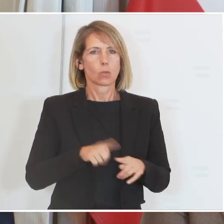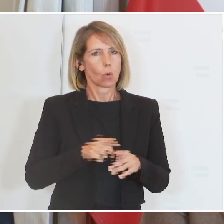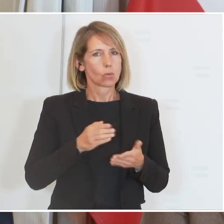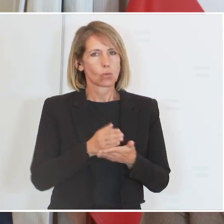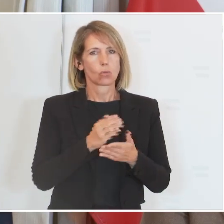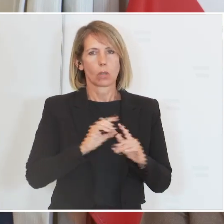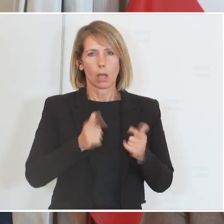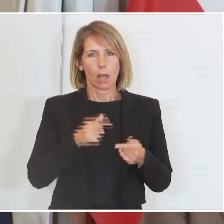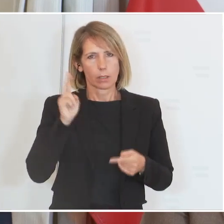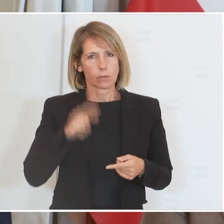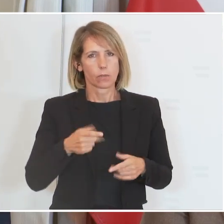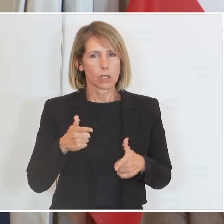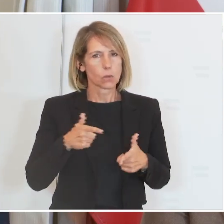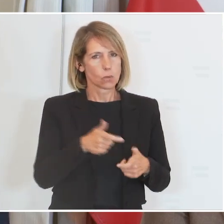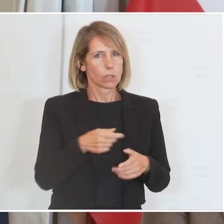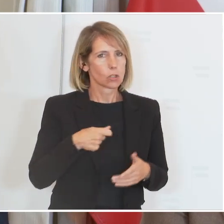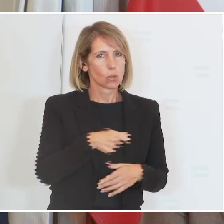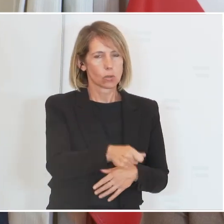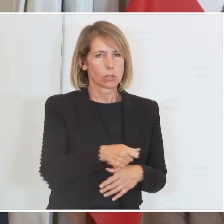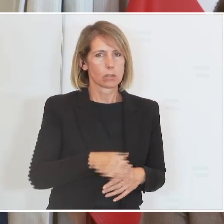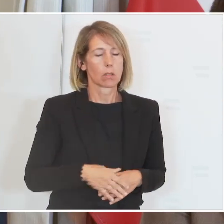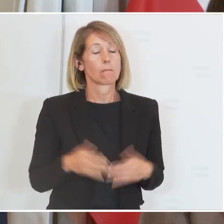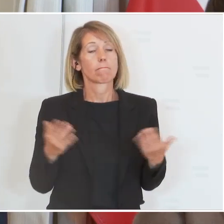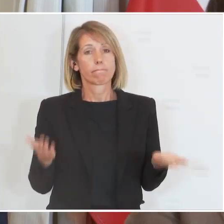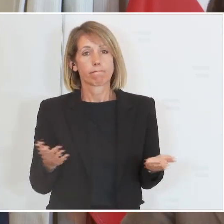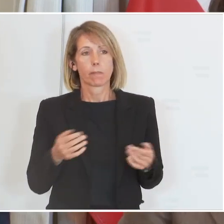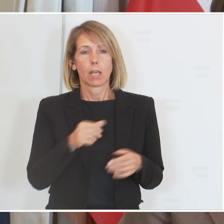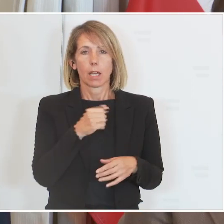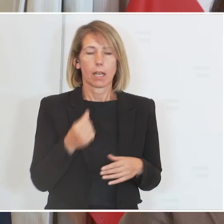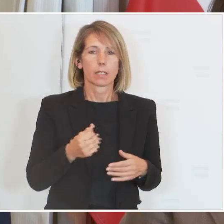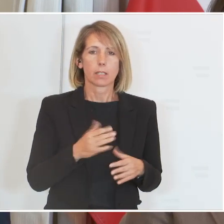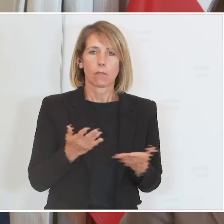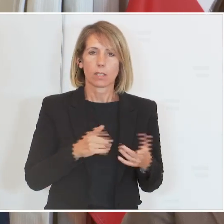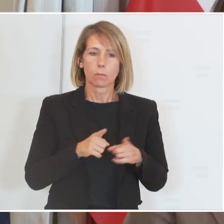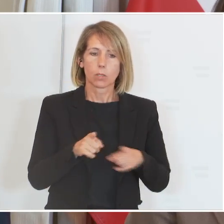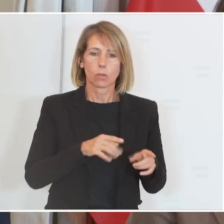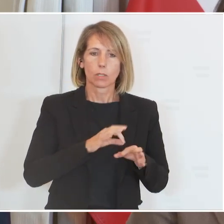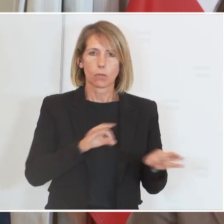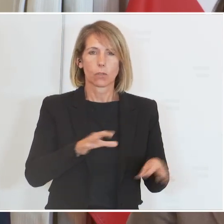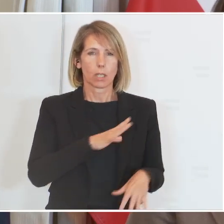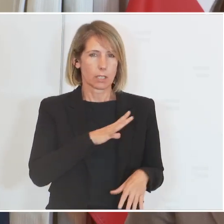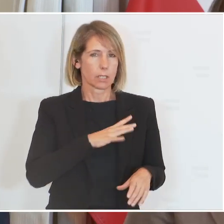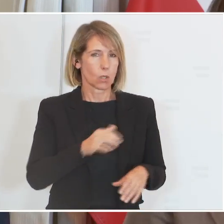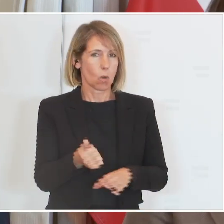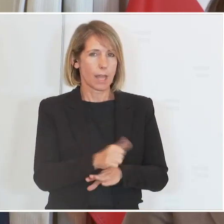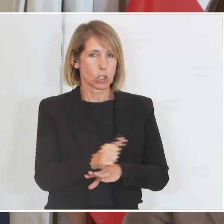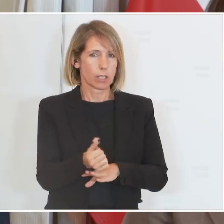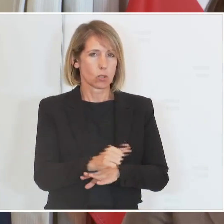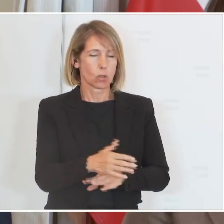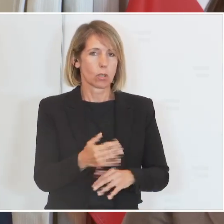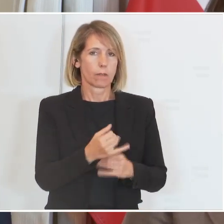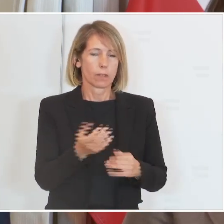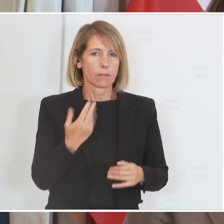zugeschossen worden sind. Die Frage ist eben, was bedeutet das für die Risikoeinschätzung? Wie wurde das